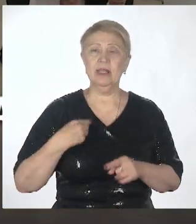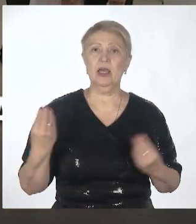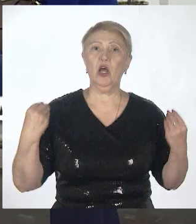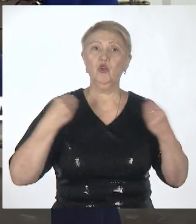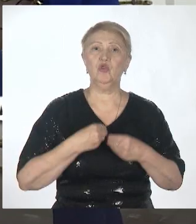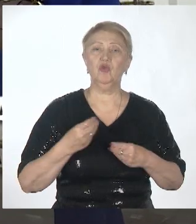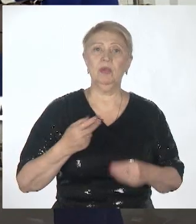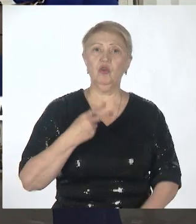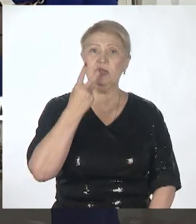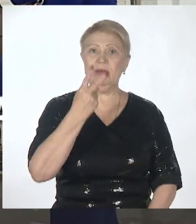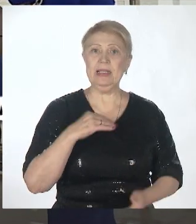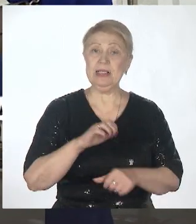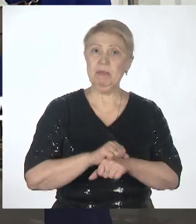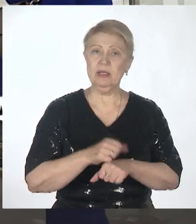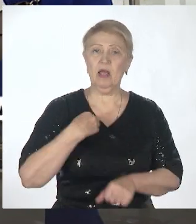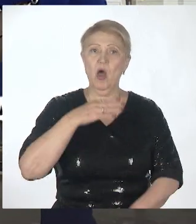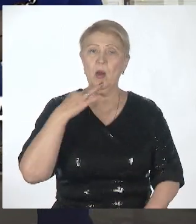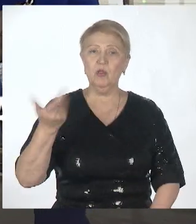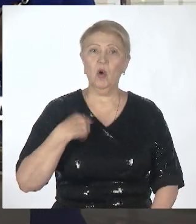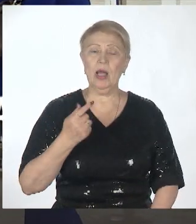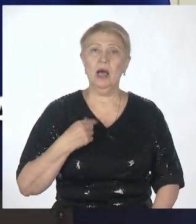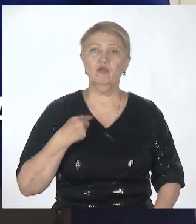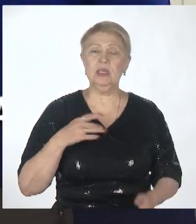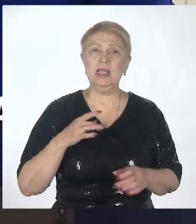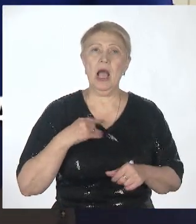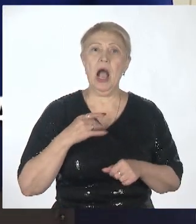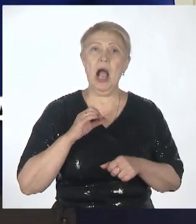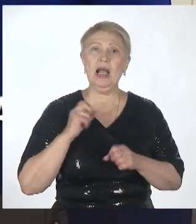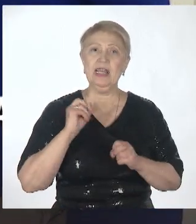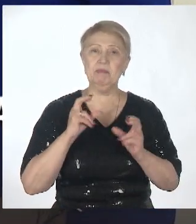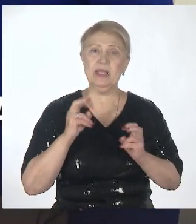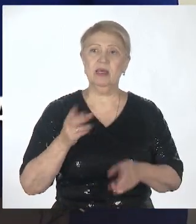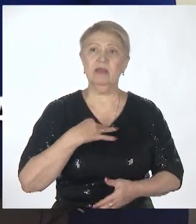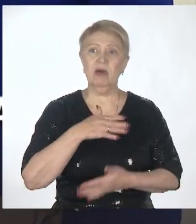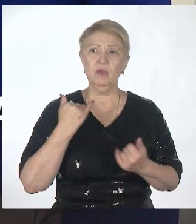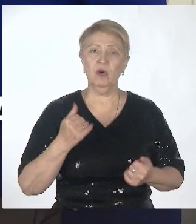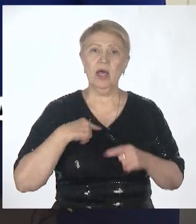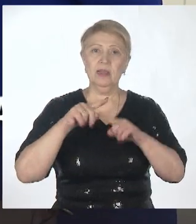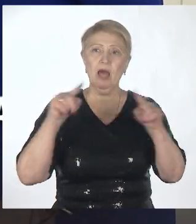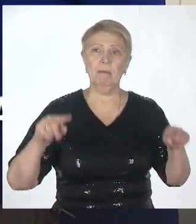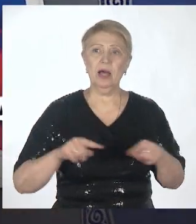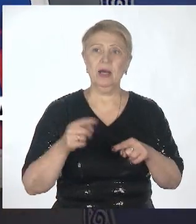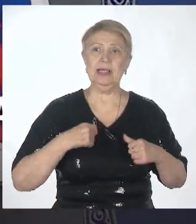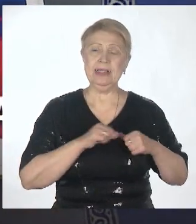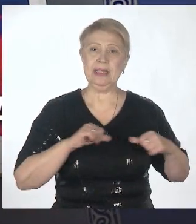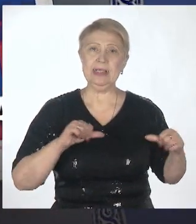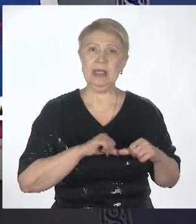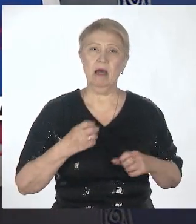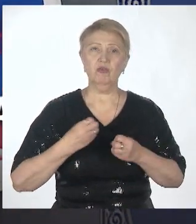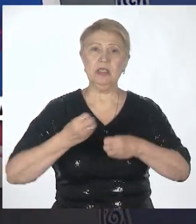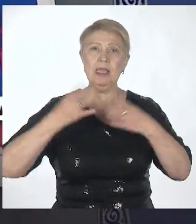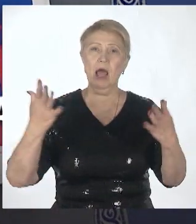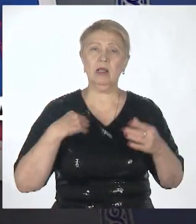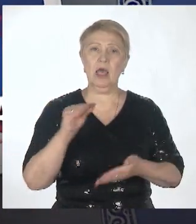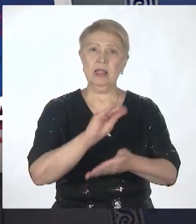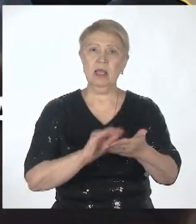также цеплялся. Очень много корреспондентов проявили изобретательность. На плакатах сердца, портреты, яркие надписи. Кто-то во